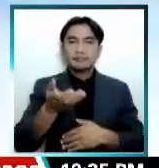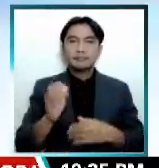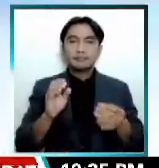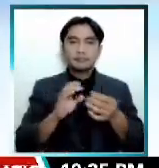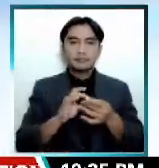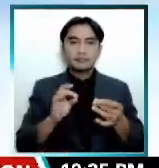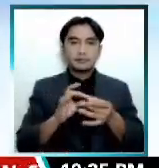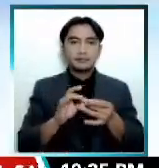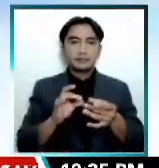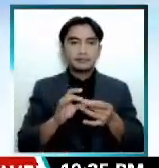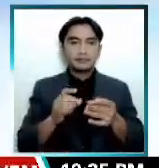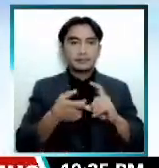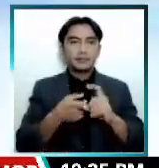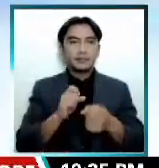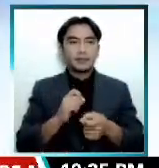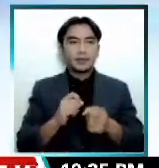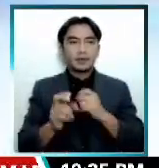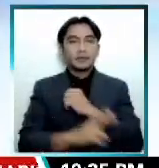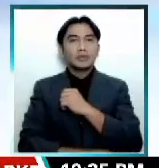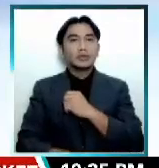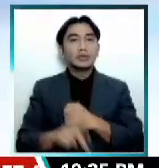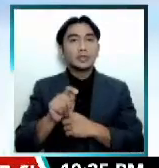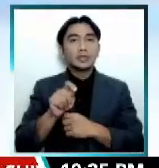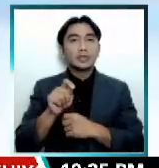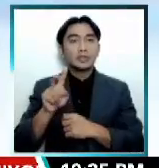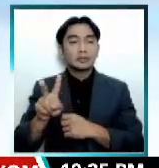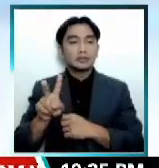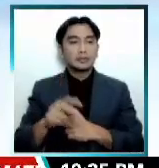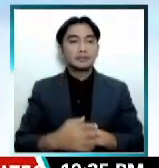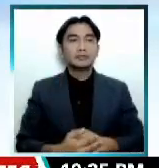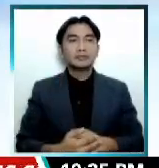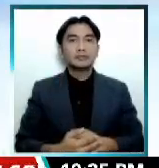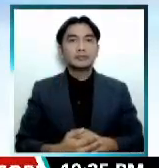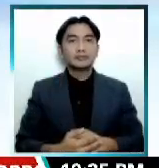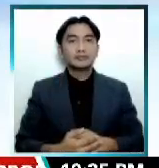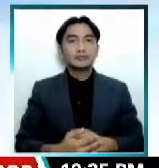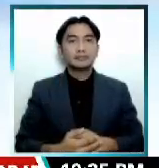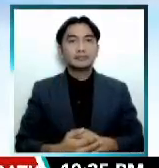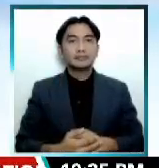ng GMA Regional TV Balitang Bigda. Fe?